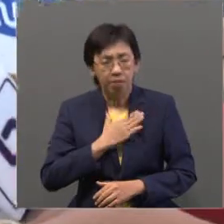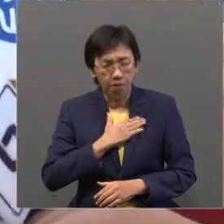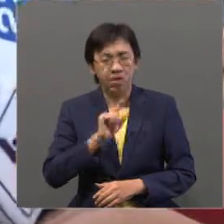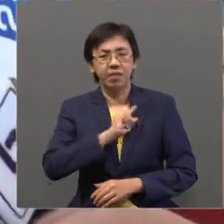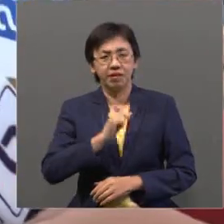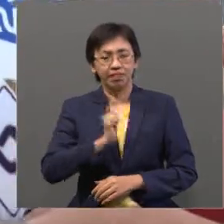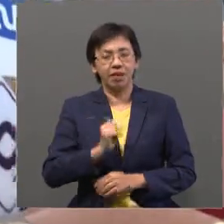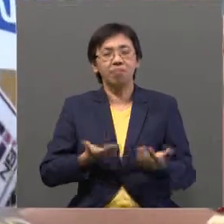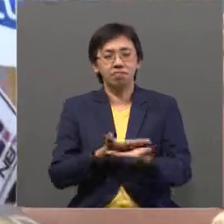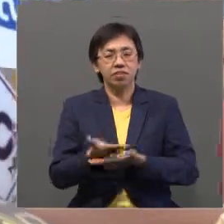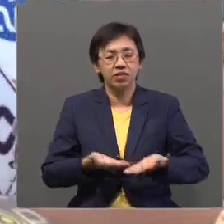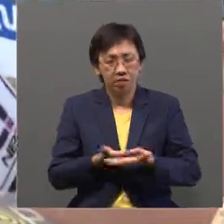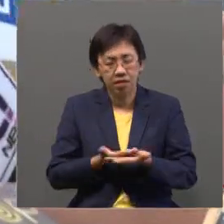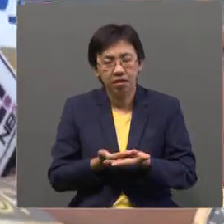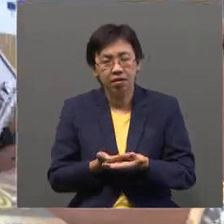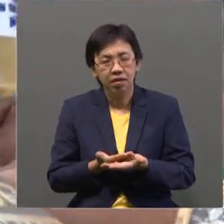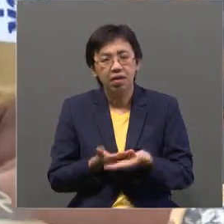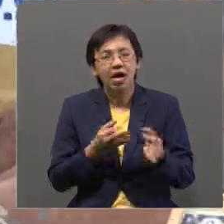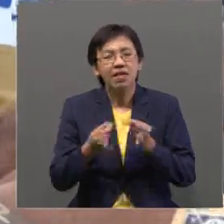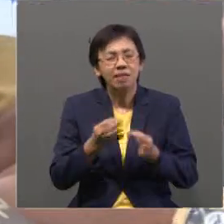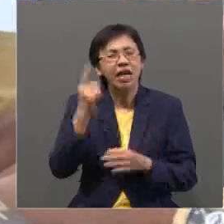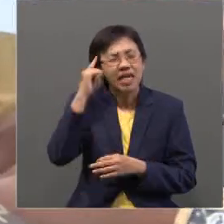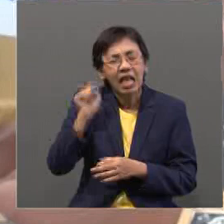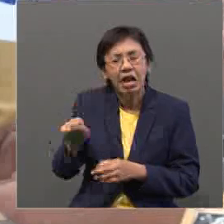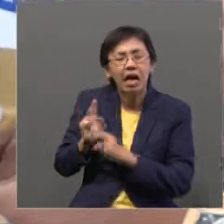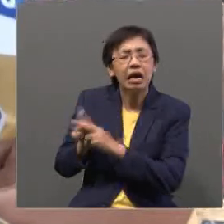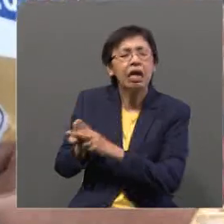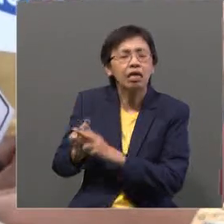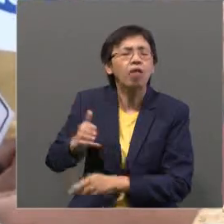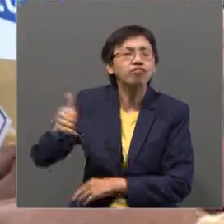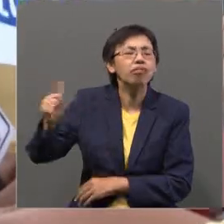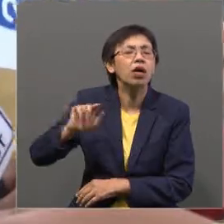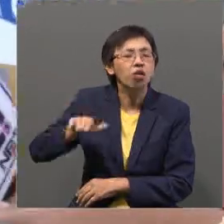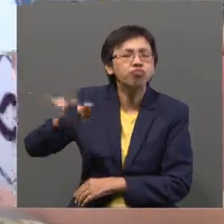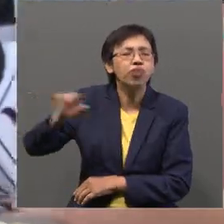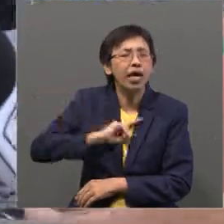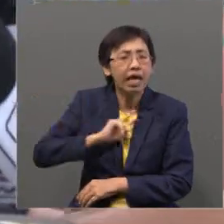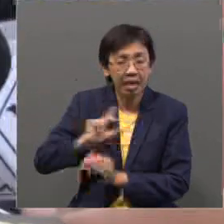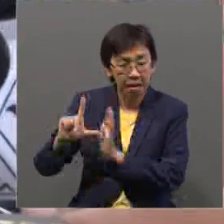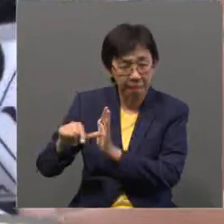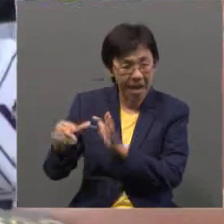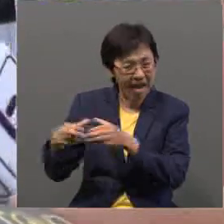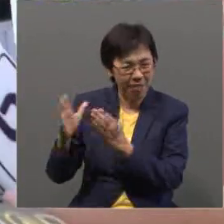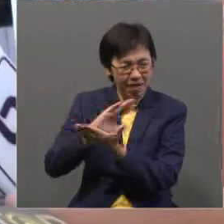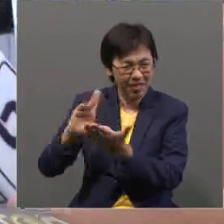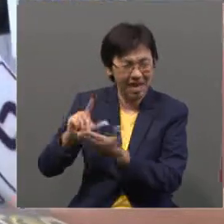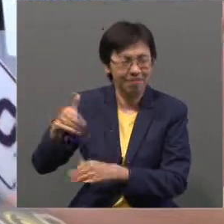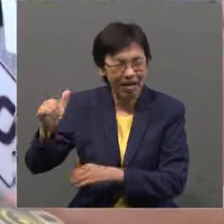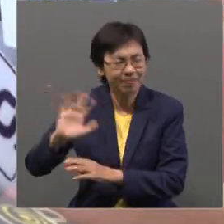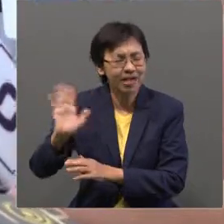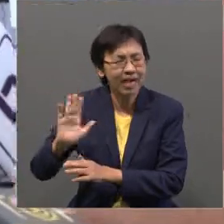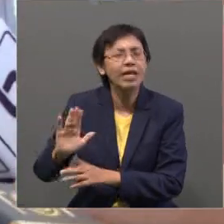พิจารณาก่อนนะครับแล้วก็ยืนยันว่าคงไปเป็นเรื่องส่วนตัวไม่ได้ไปในฐานะเลขาธิการพรรคหรือว่าอะไรทั้งนั้นนะครับแล้วก็